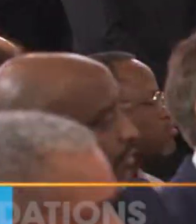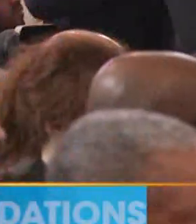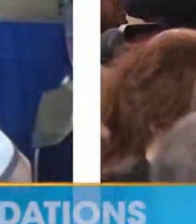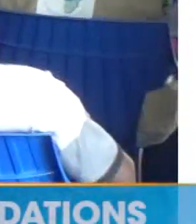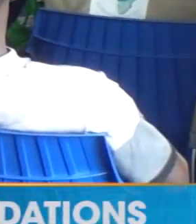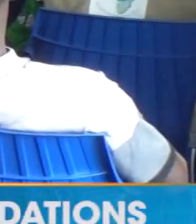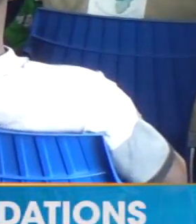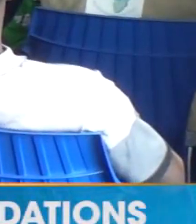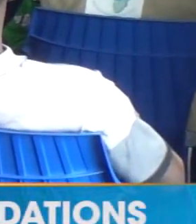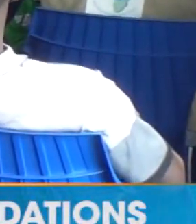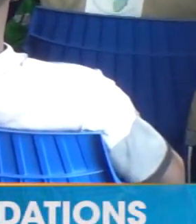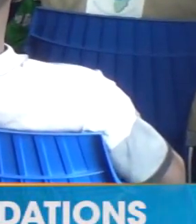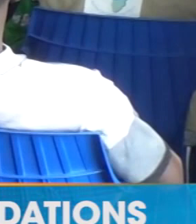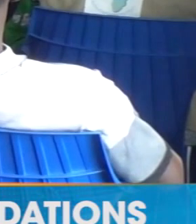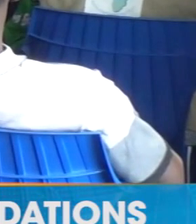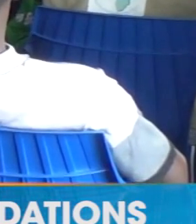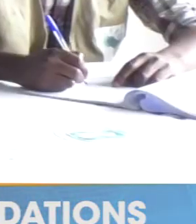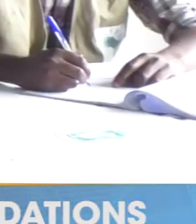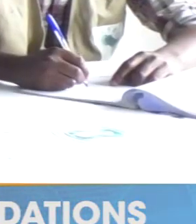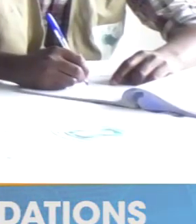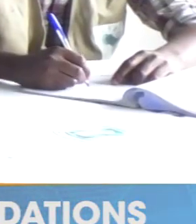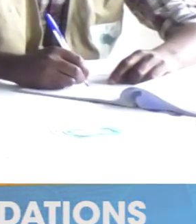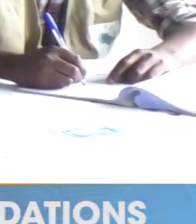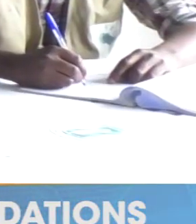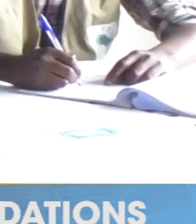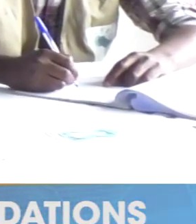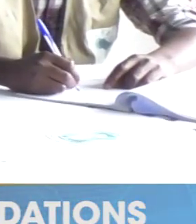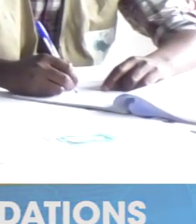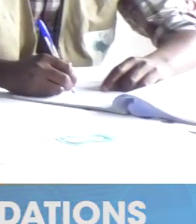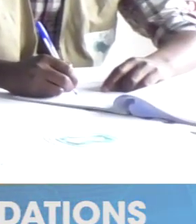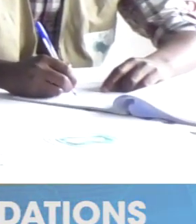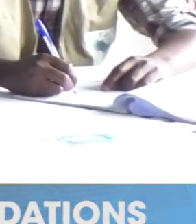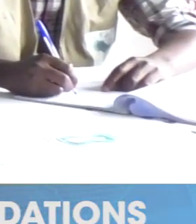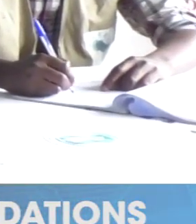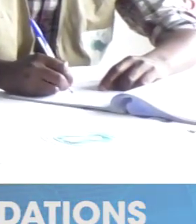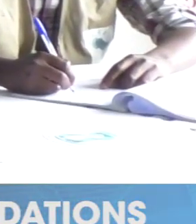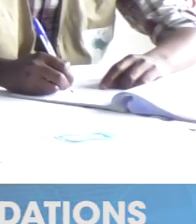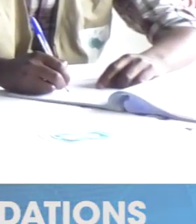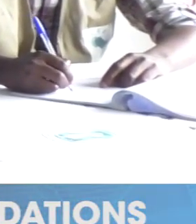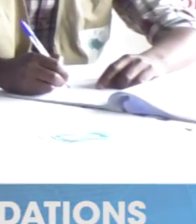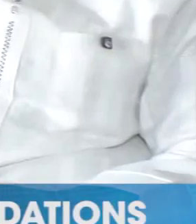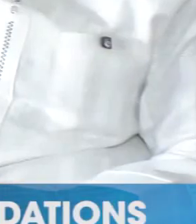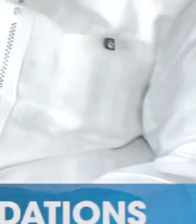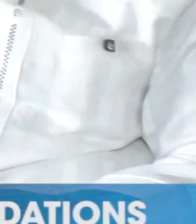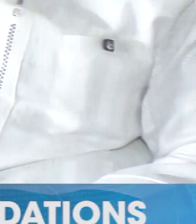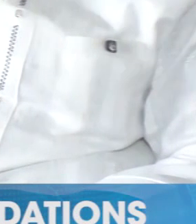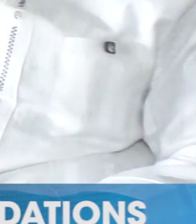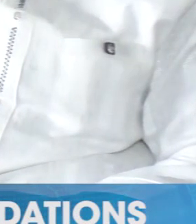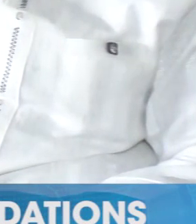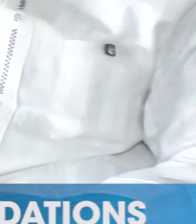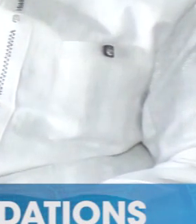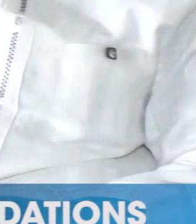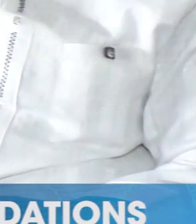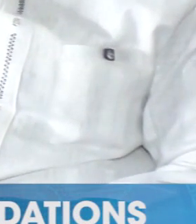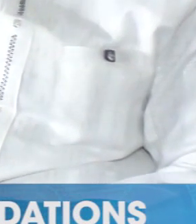journal dans ce journal également les recommandations du réseau ouest-africain pour l'édification de la paix le onef qui a tenue